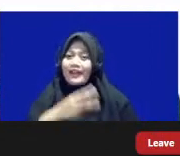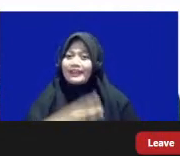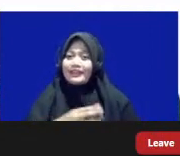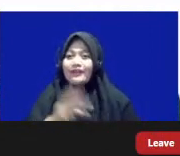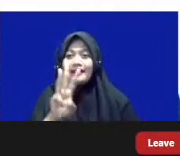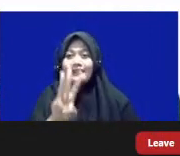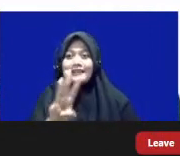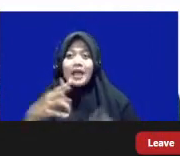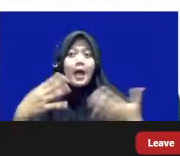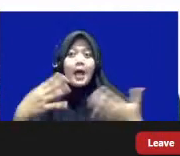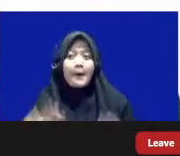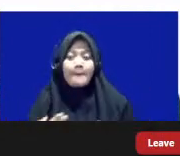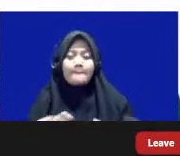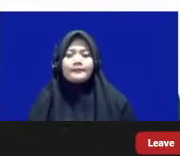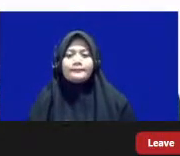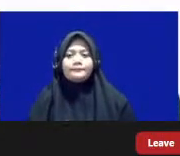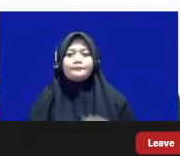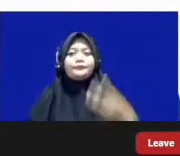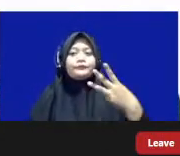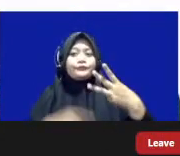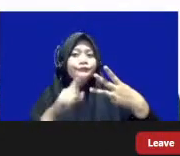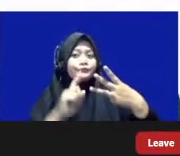adalah